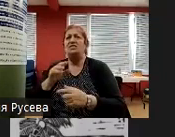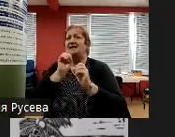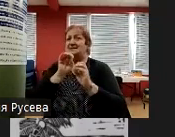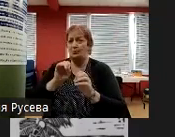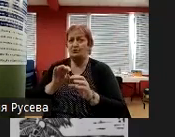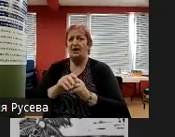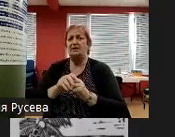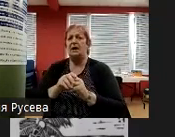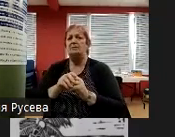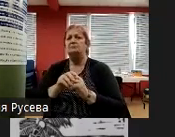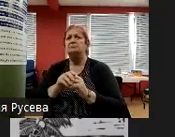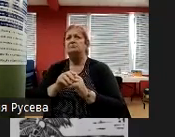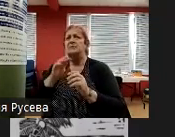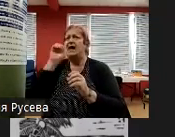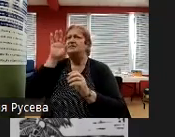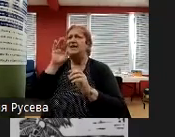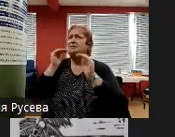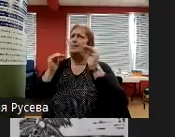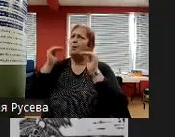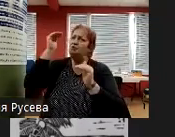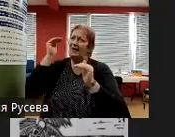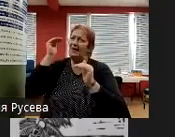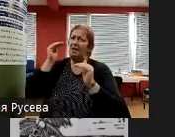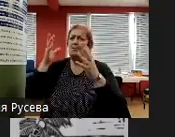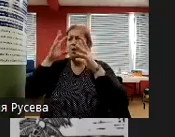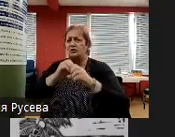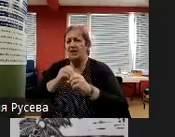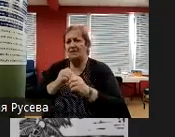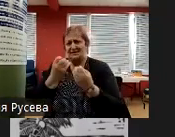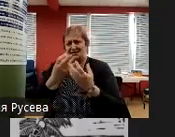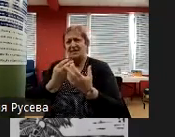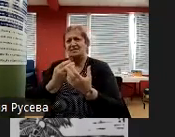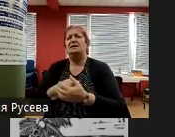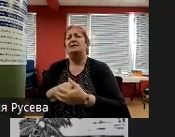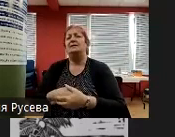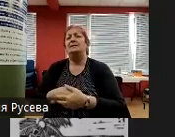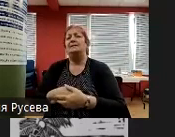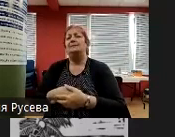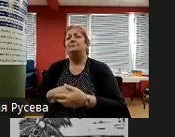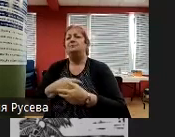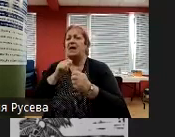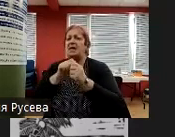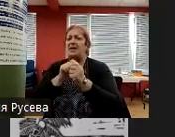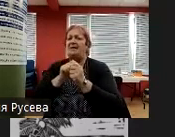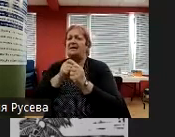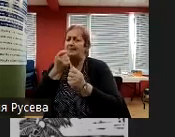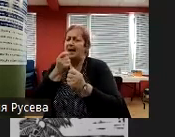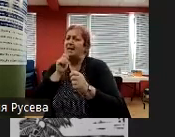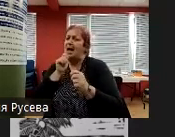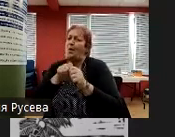съобщението, да се избере цвета, контраста да се коригира